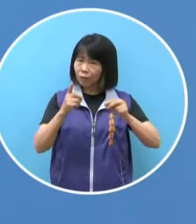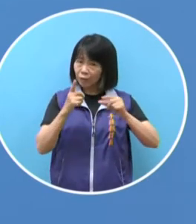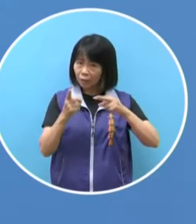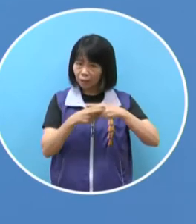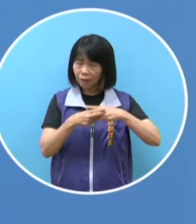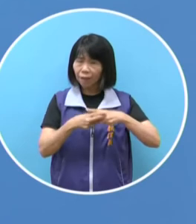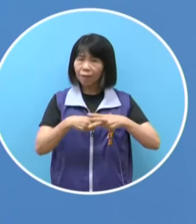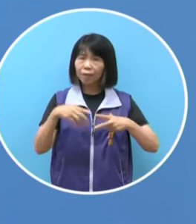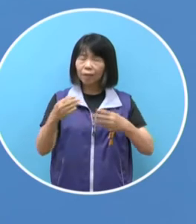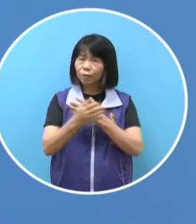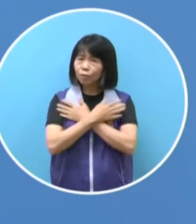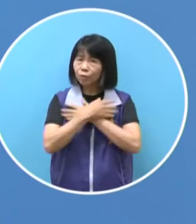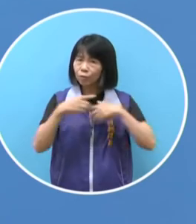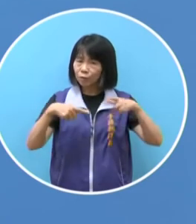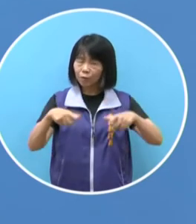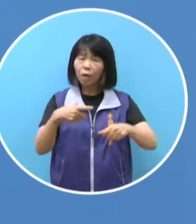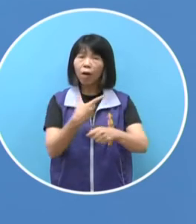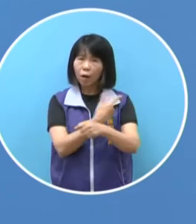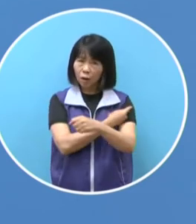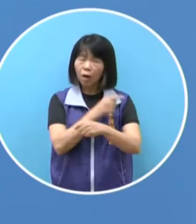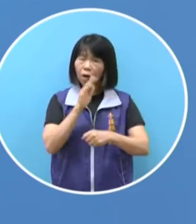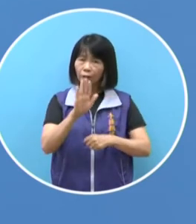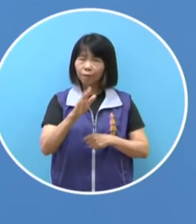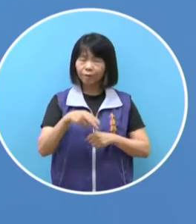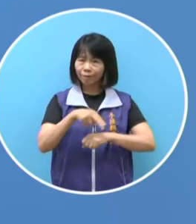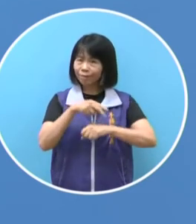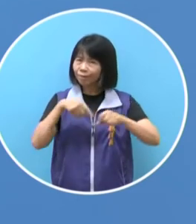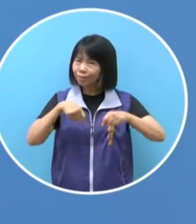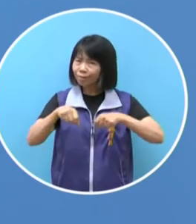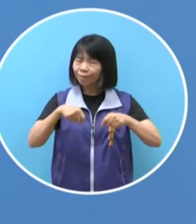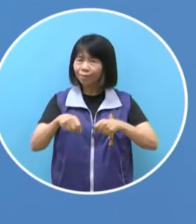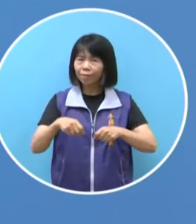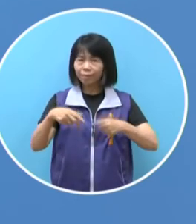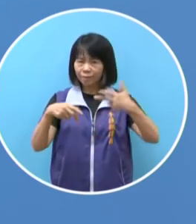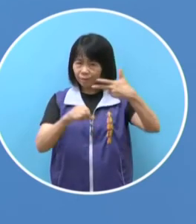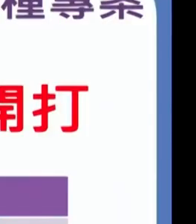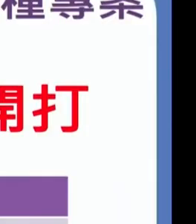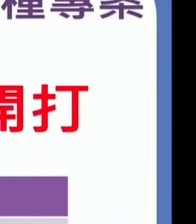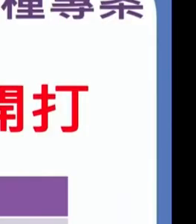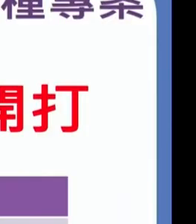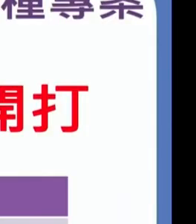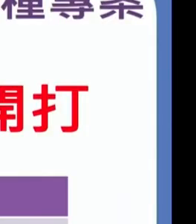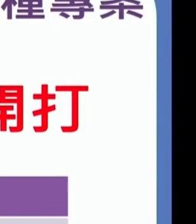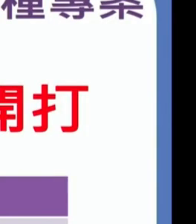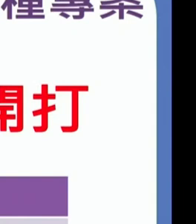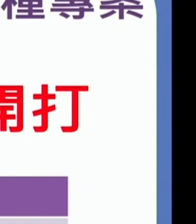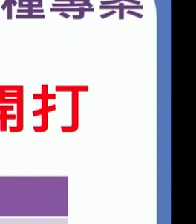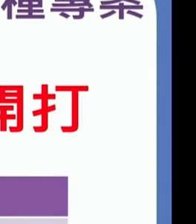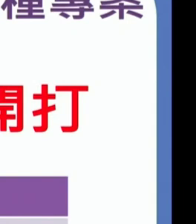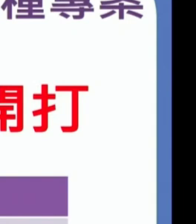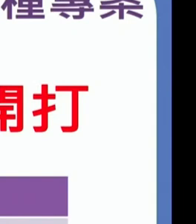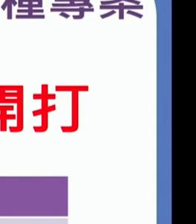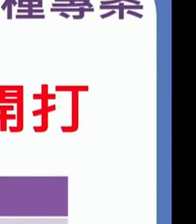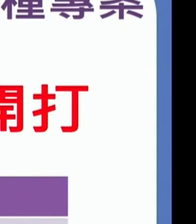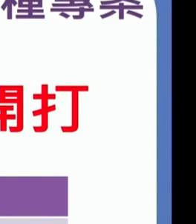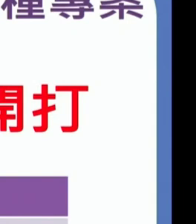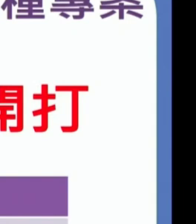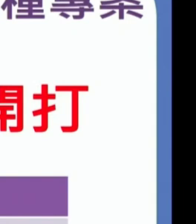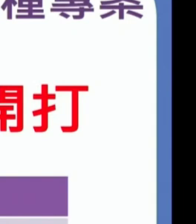专案疫苗已经下来了，我们已经规划在7月21号7月21号就是